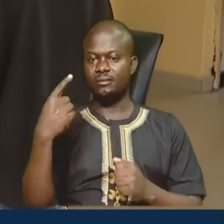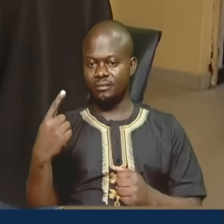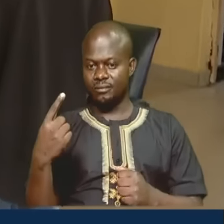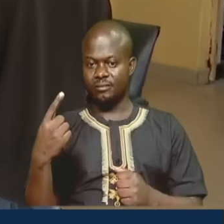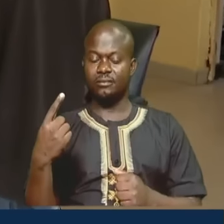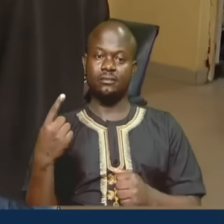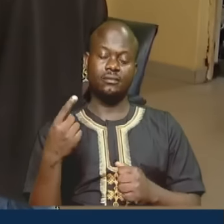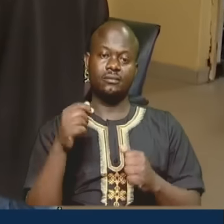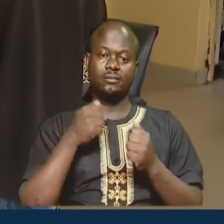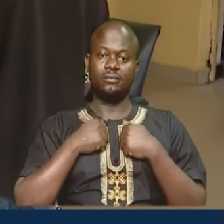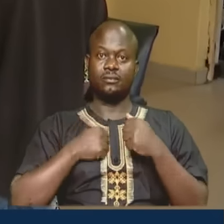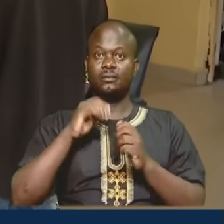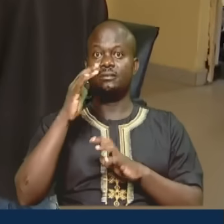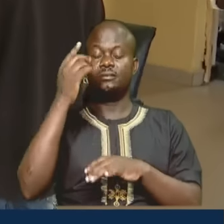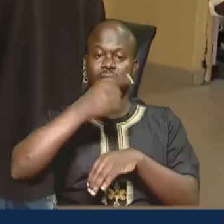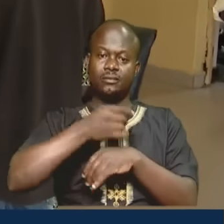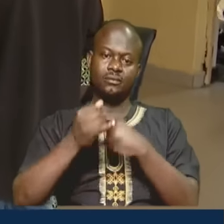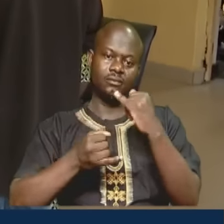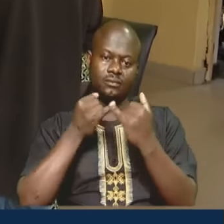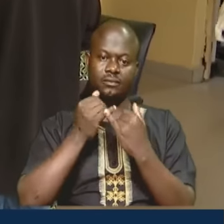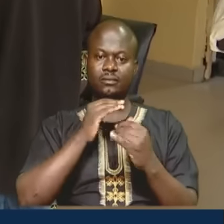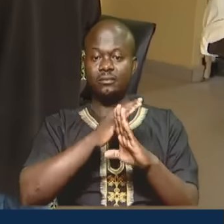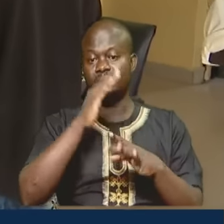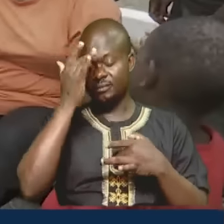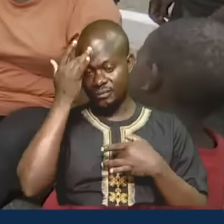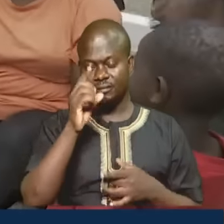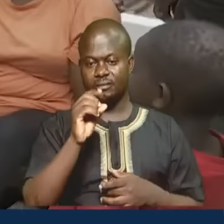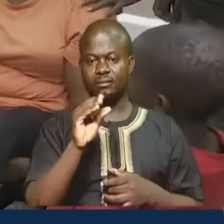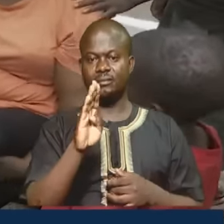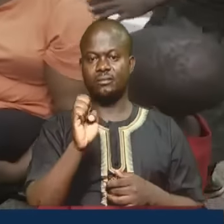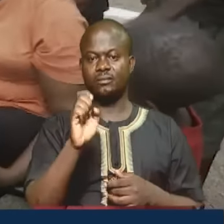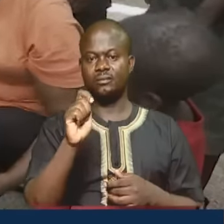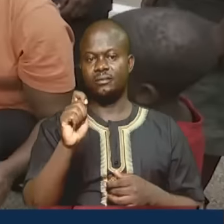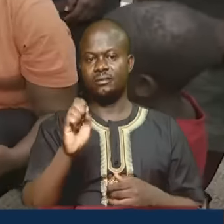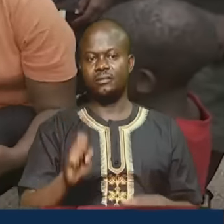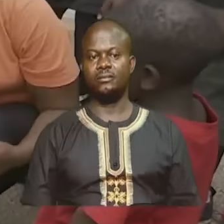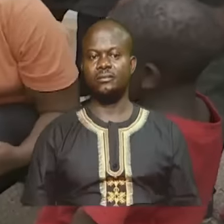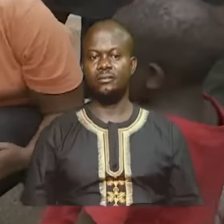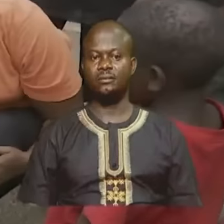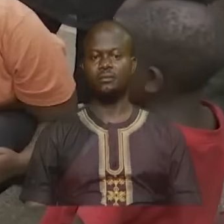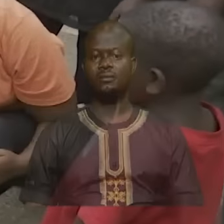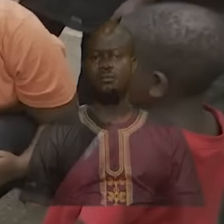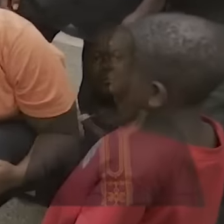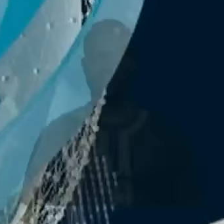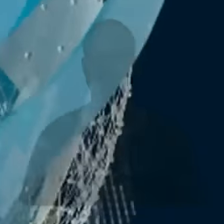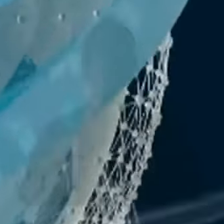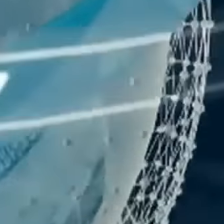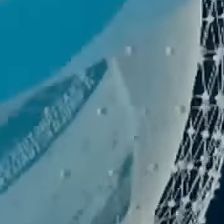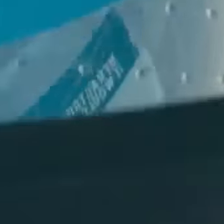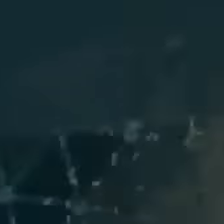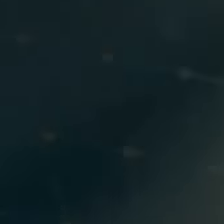rurizihiza umunsi mpuzamahanga wo kurwanya diabete. Jean Paul Turatsinze mu mujyi wa Kigali.